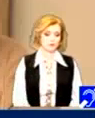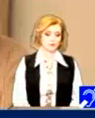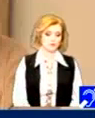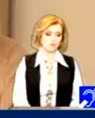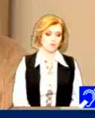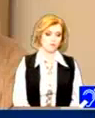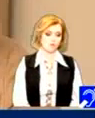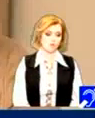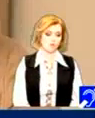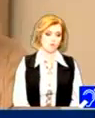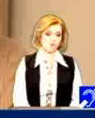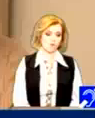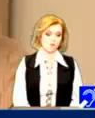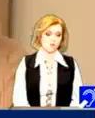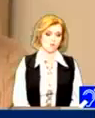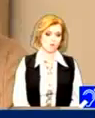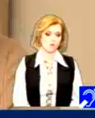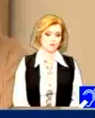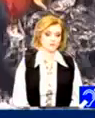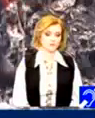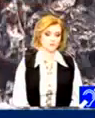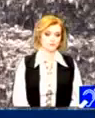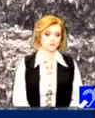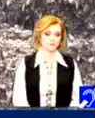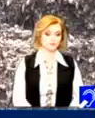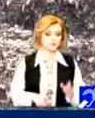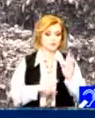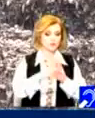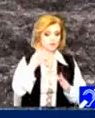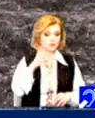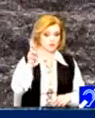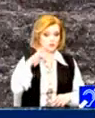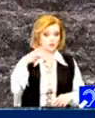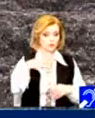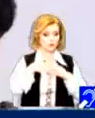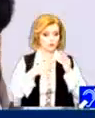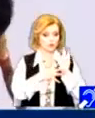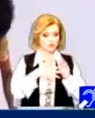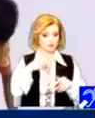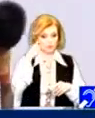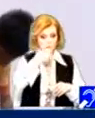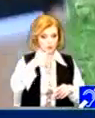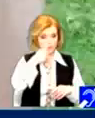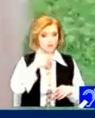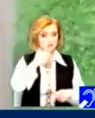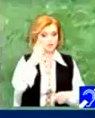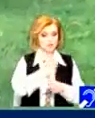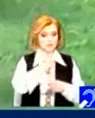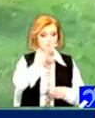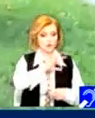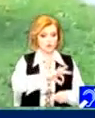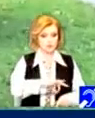sau ambalajul este doar din pungă de hârtie. De la 1 ianuarie 2019, în Republica Moldova este interzisă